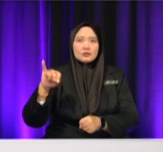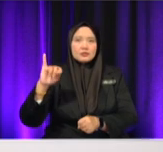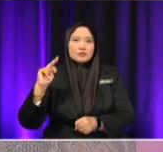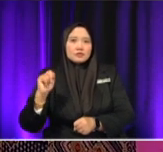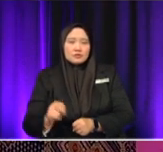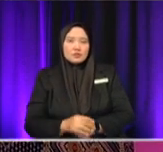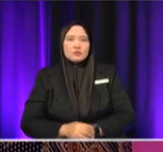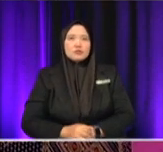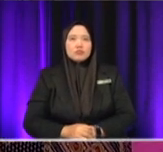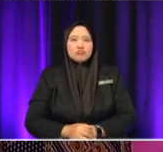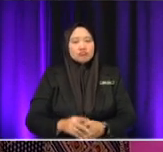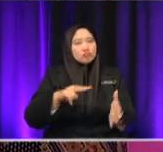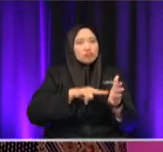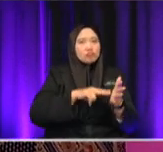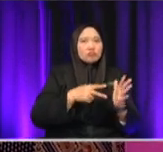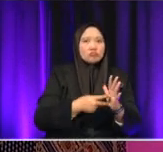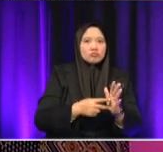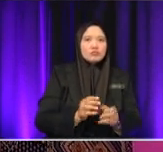istri masuk